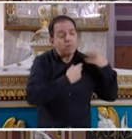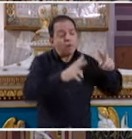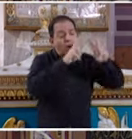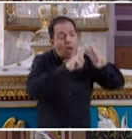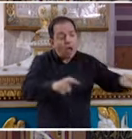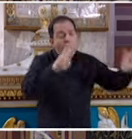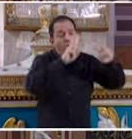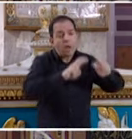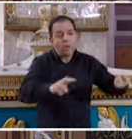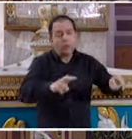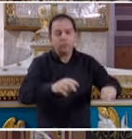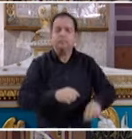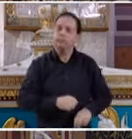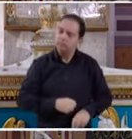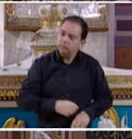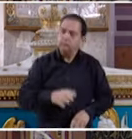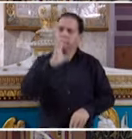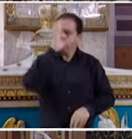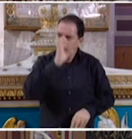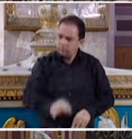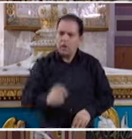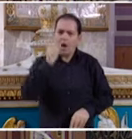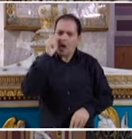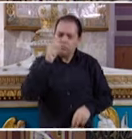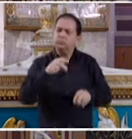υπάγειν αυτούς,